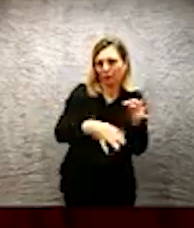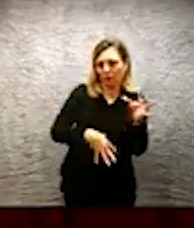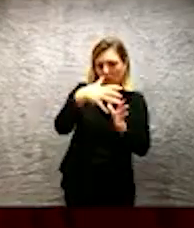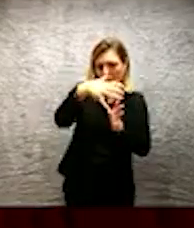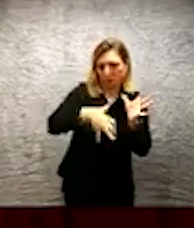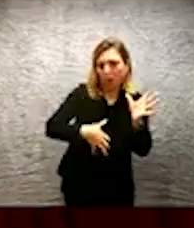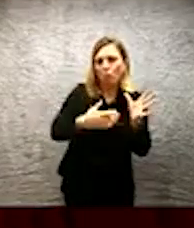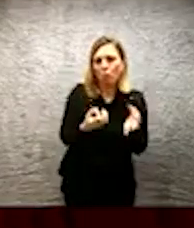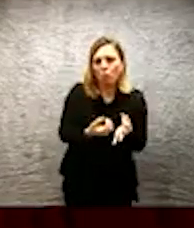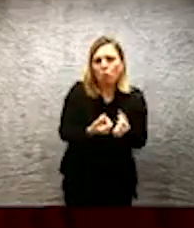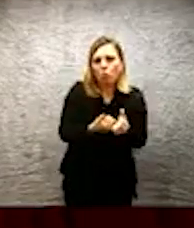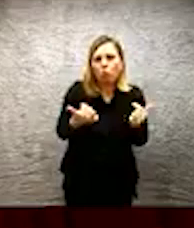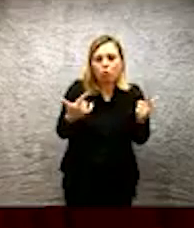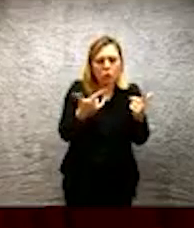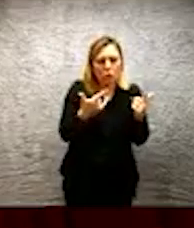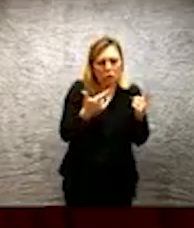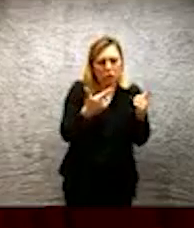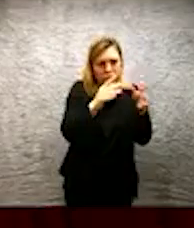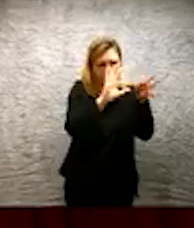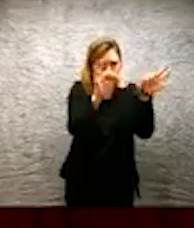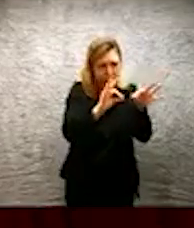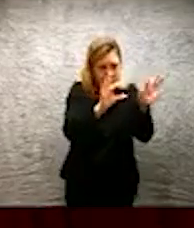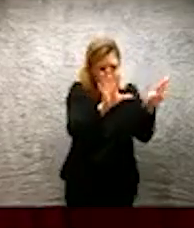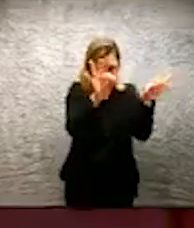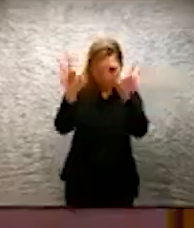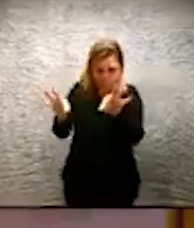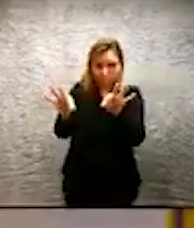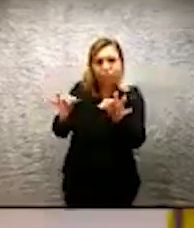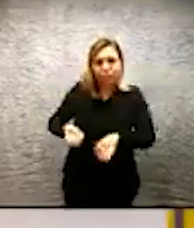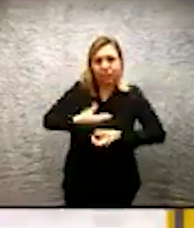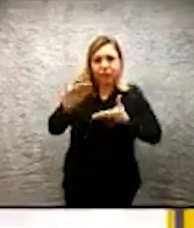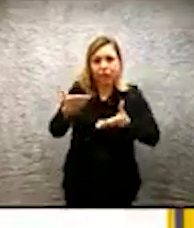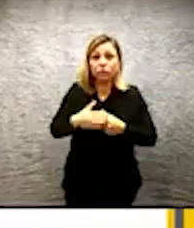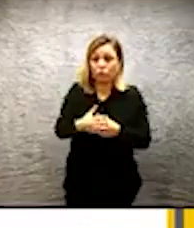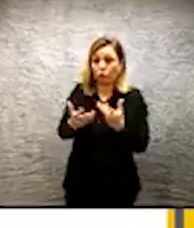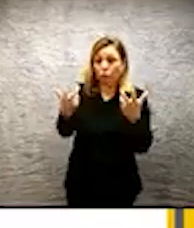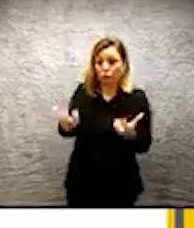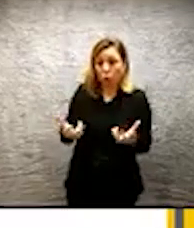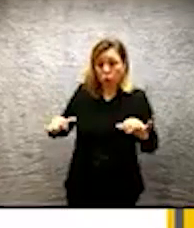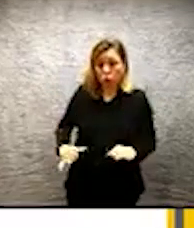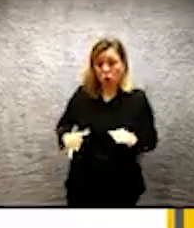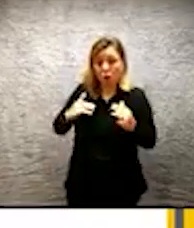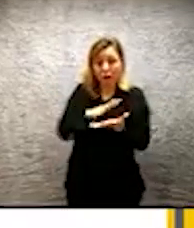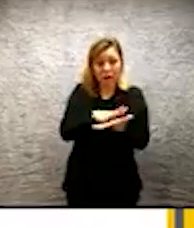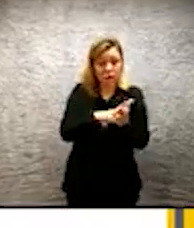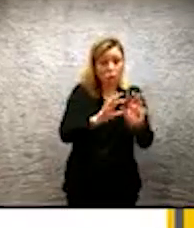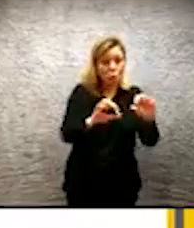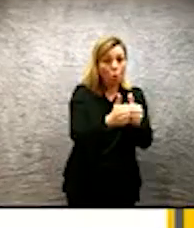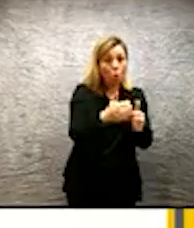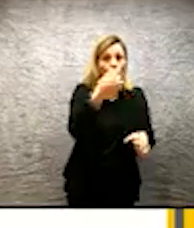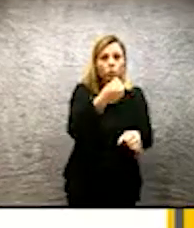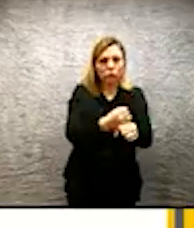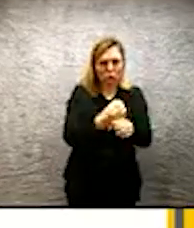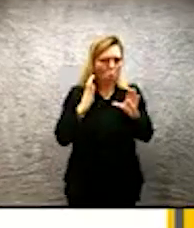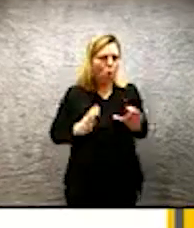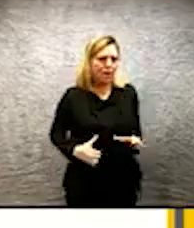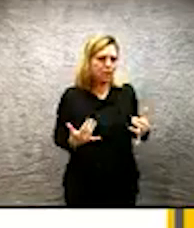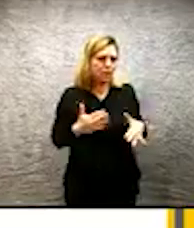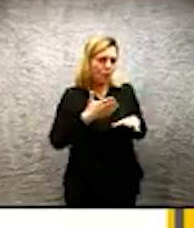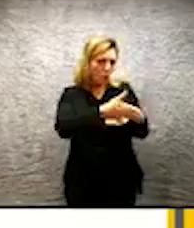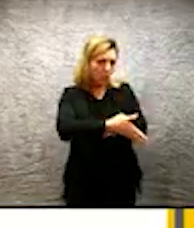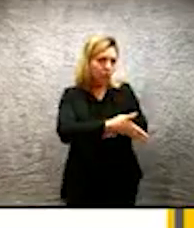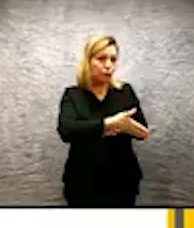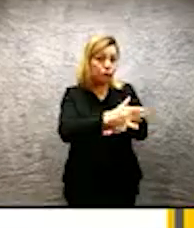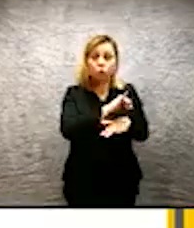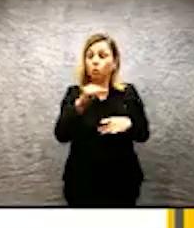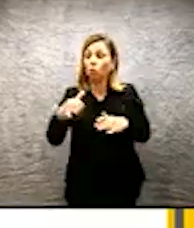extraits. Le club ado, en tout cas, consiste en un accueil des jeunes âgés de 11 ans, mais 11 ans collégiens, à